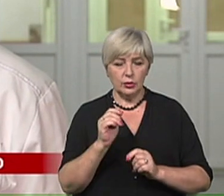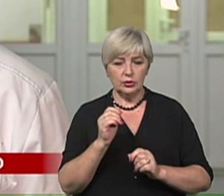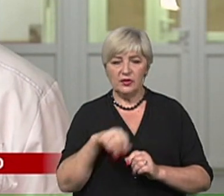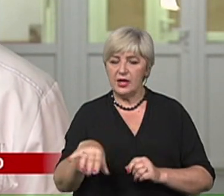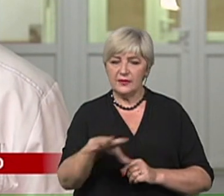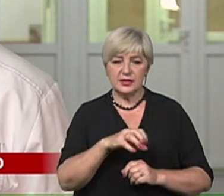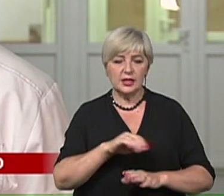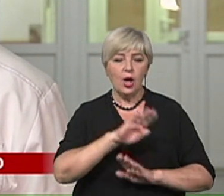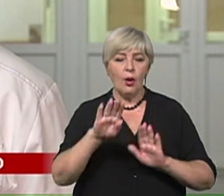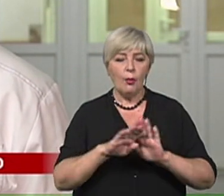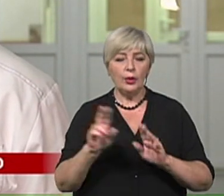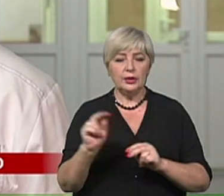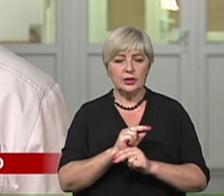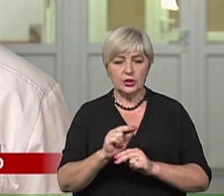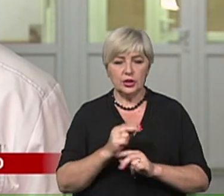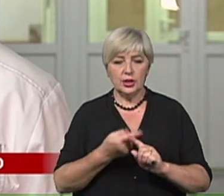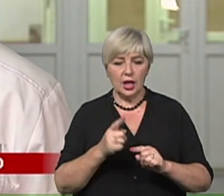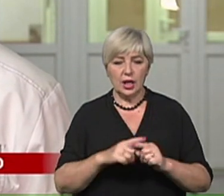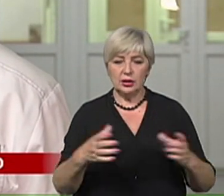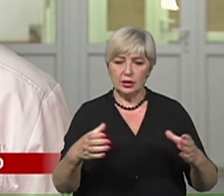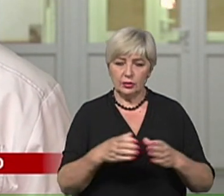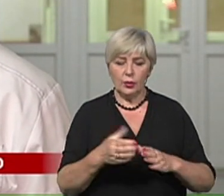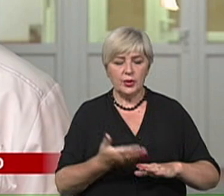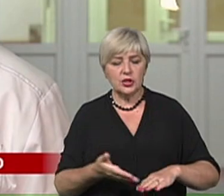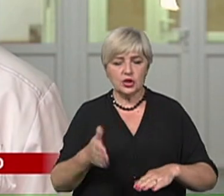всі під лікування цієї групи тяжелейших больних.